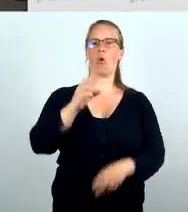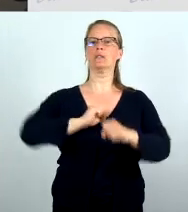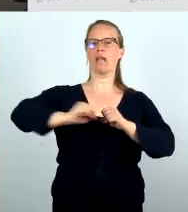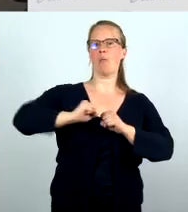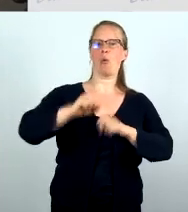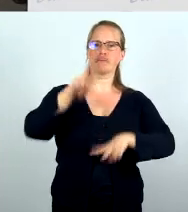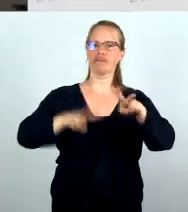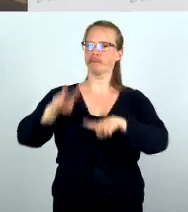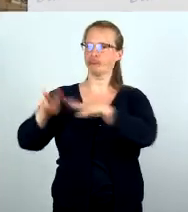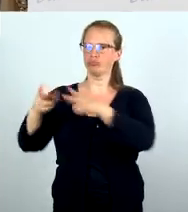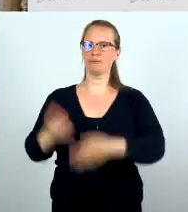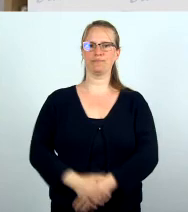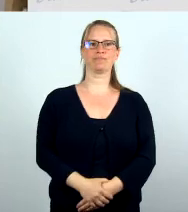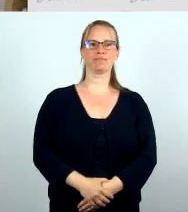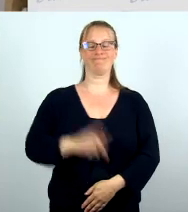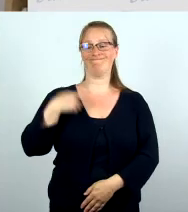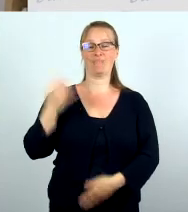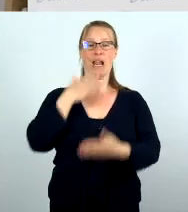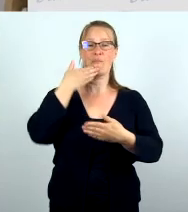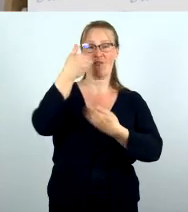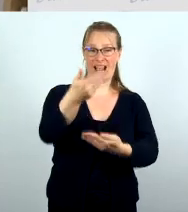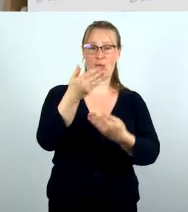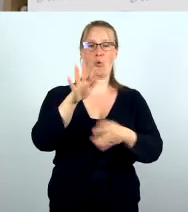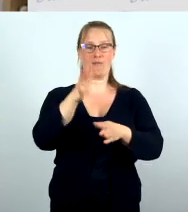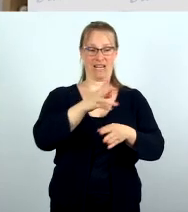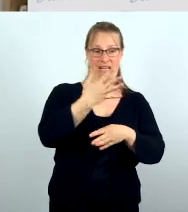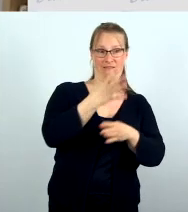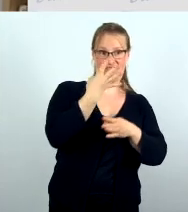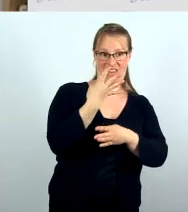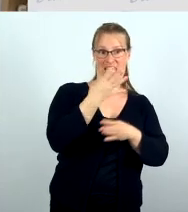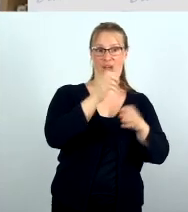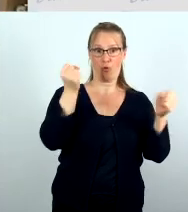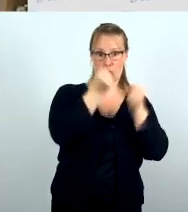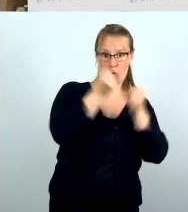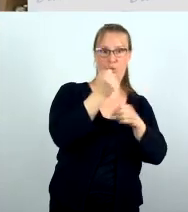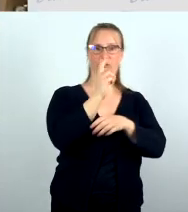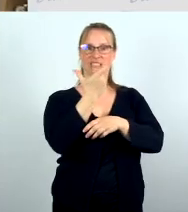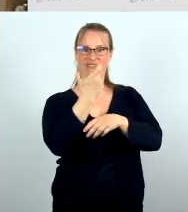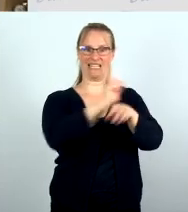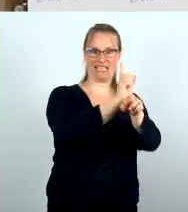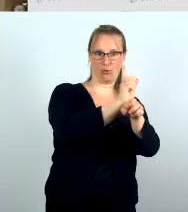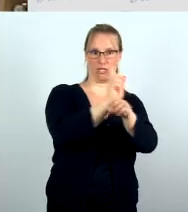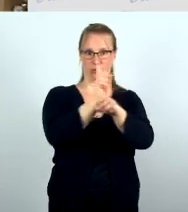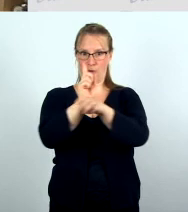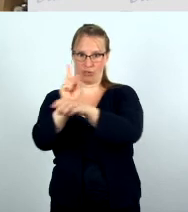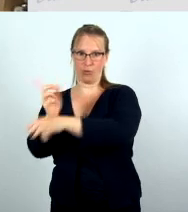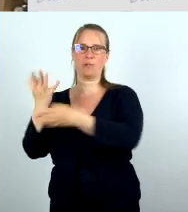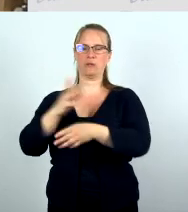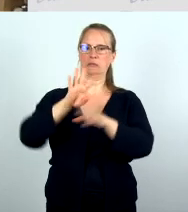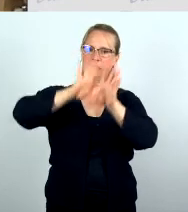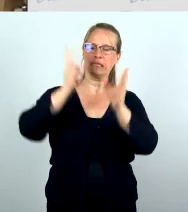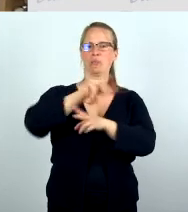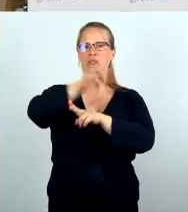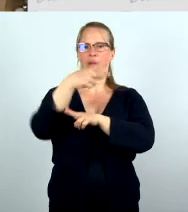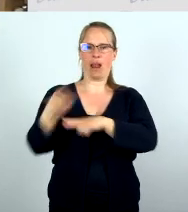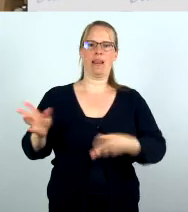Okay. Die Empfehlung von uns ist, dass ihr die Übung von diesen bezeichneten 20 Sekunden lang macht. Und das Ganze zweimal. Da solltet auf jeden Fall